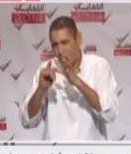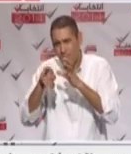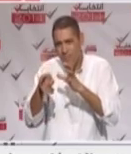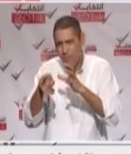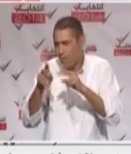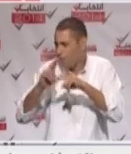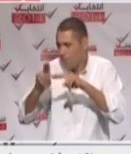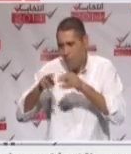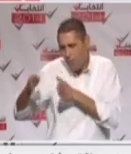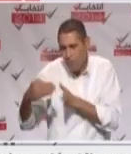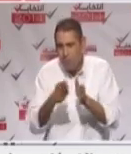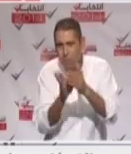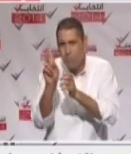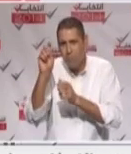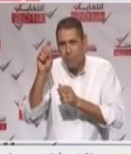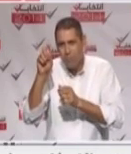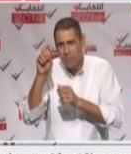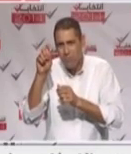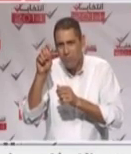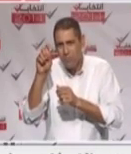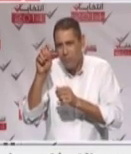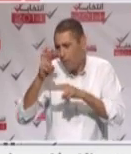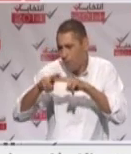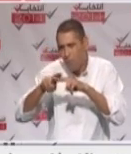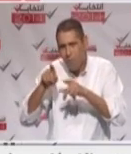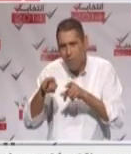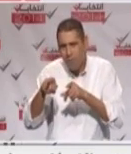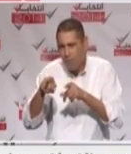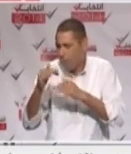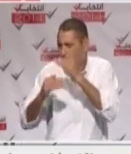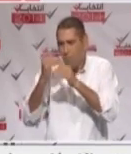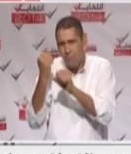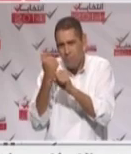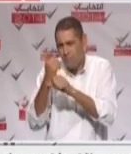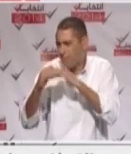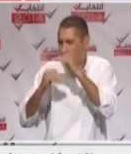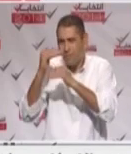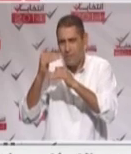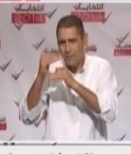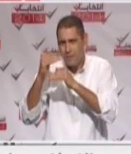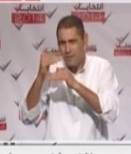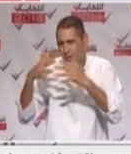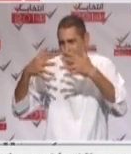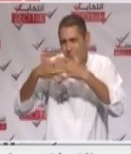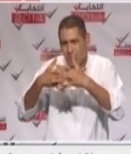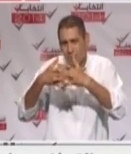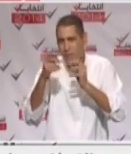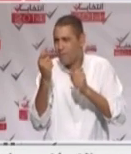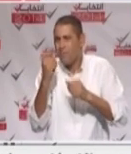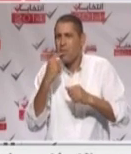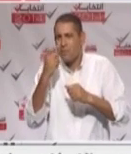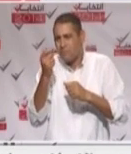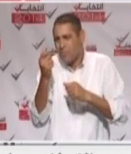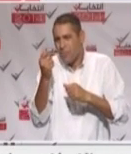جنان مجرده الذي يعتبر مشروع القرن لجهه باج العمل على تطوير الشركه الشركه التونسيه للسكر لتكون قطبا